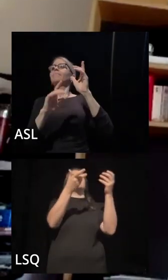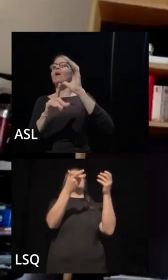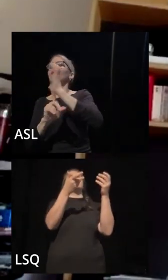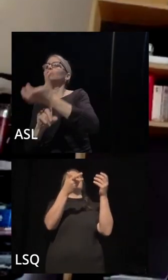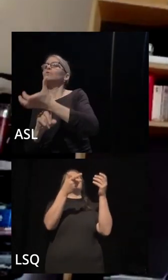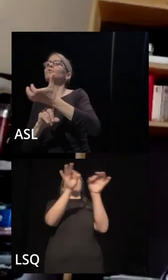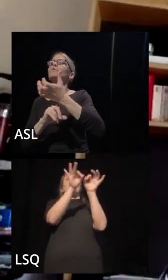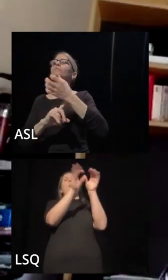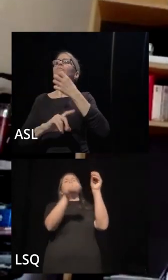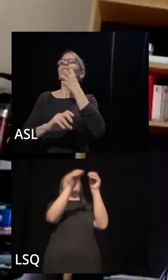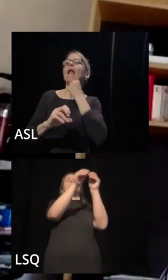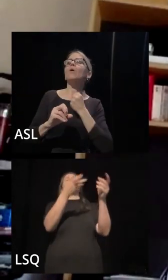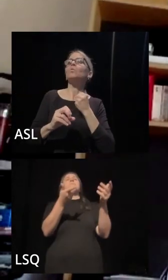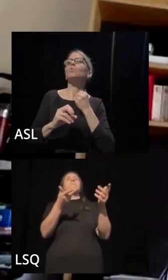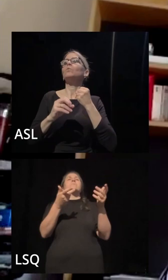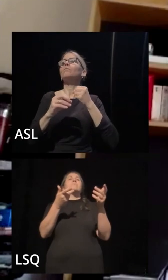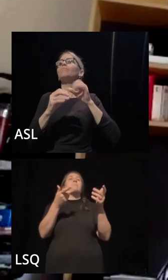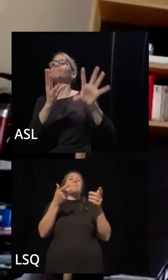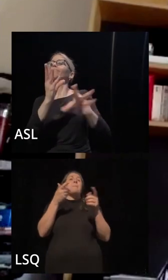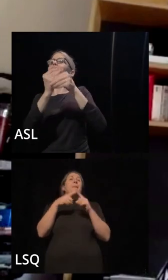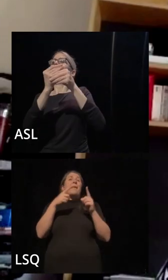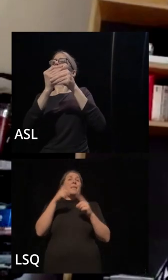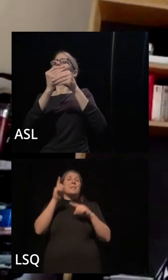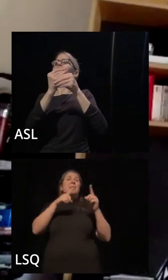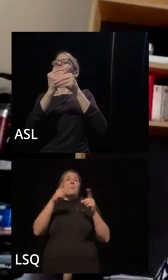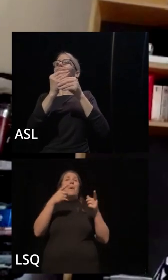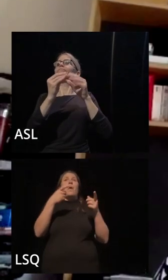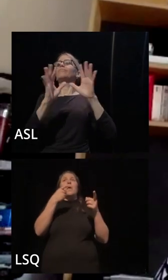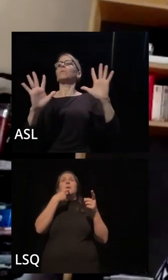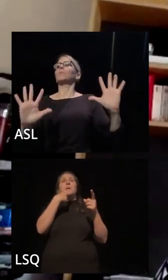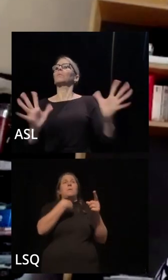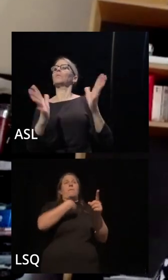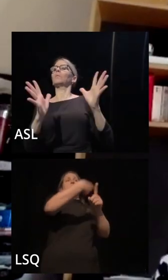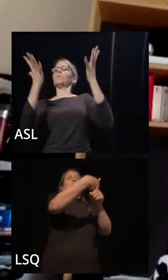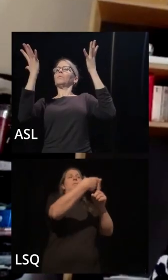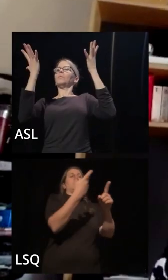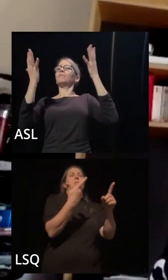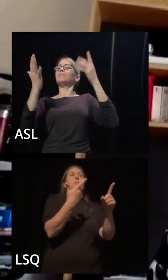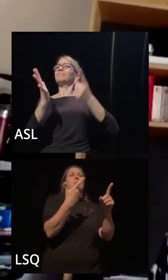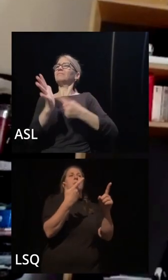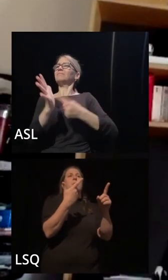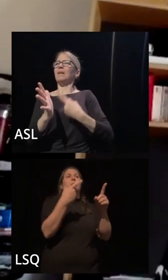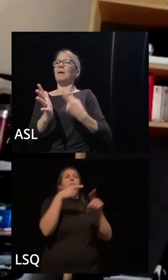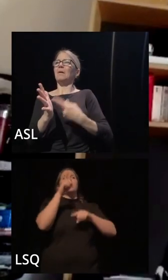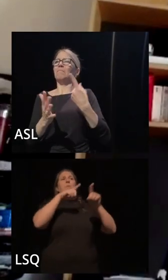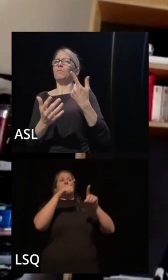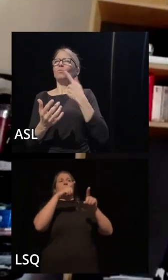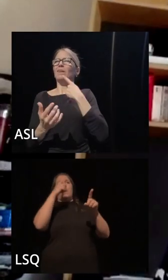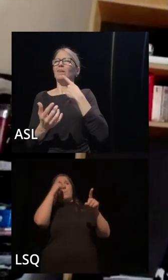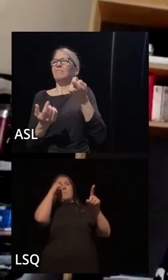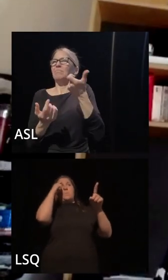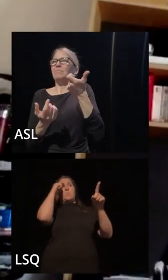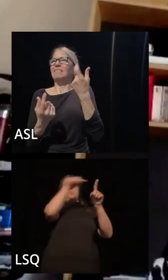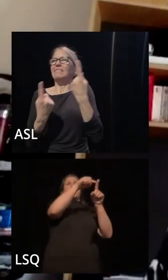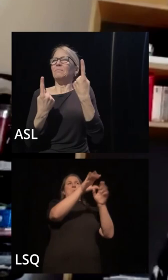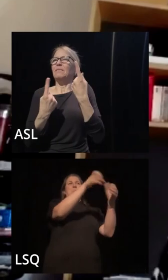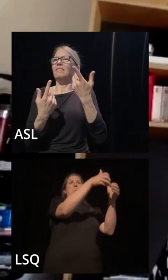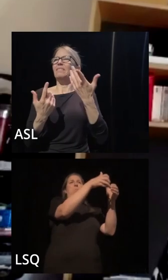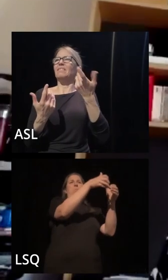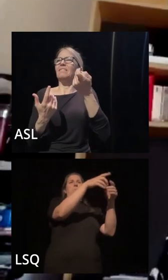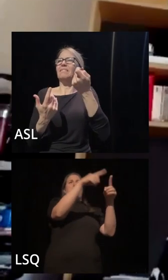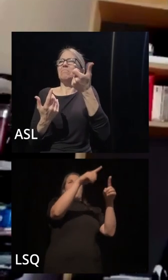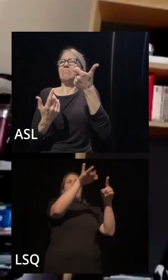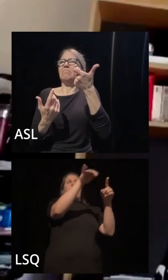selon les groupes d'intérêt qui sont en face, ceci va servir un groupe particulier, un